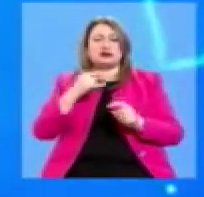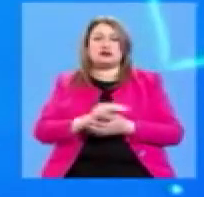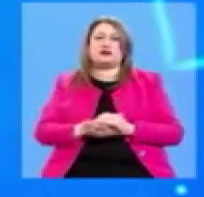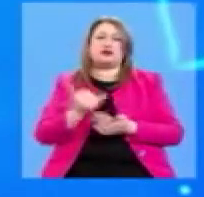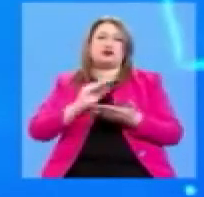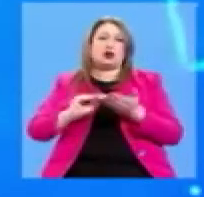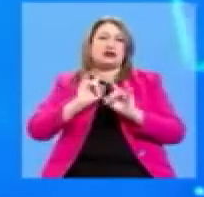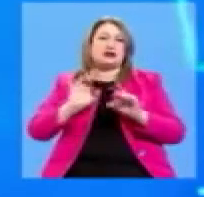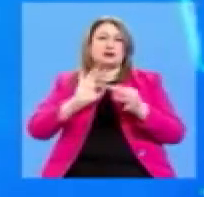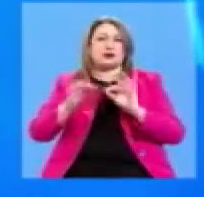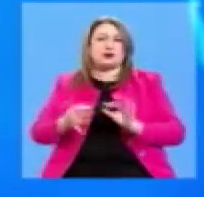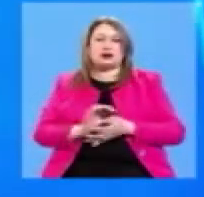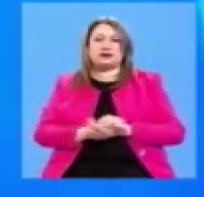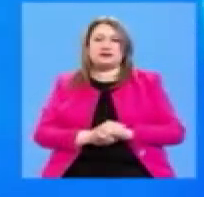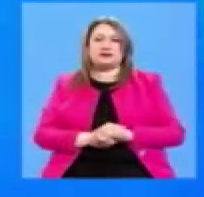Спаев расскажет подробнее.